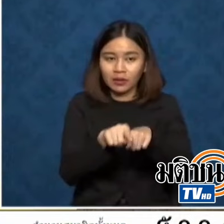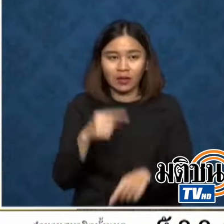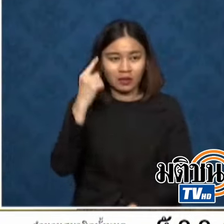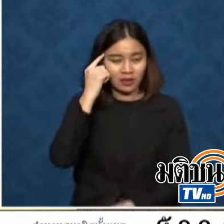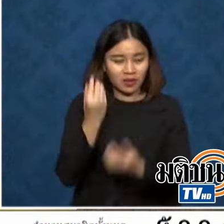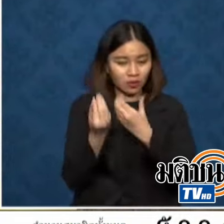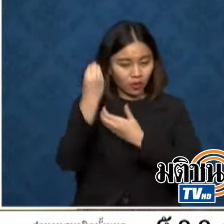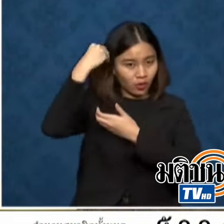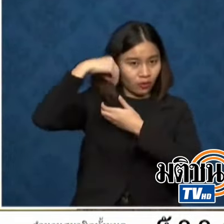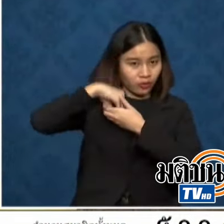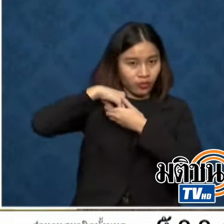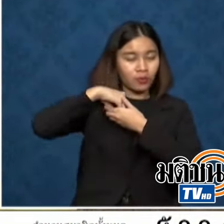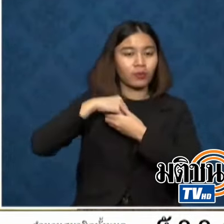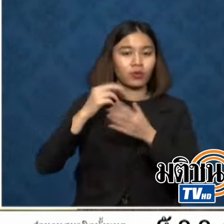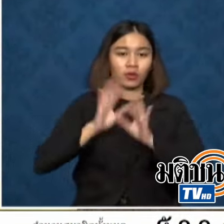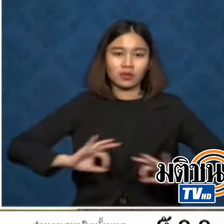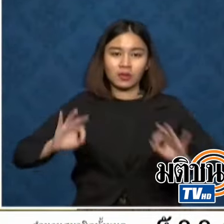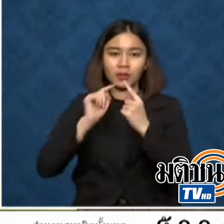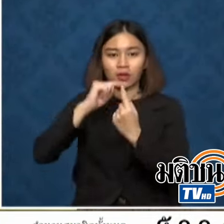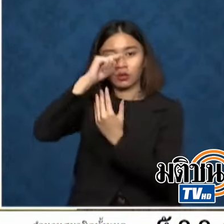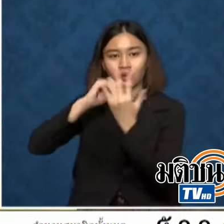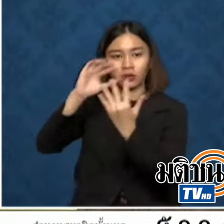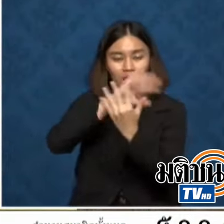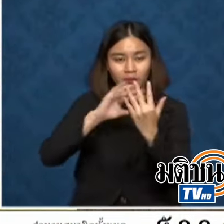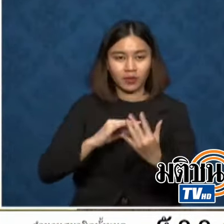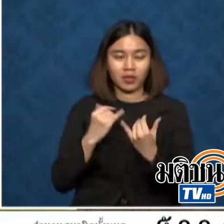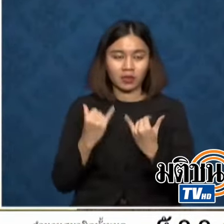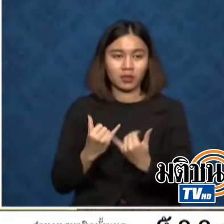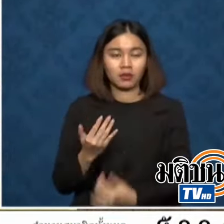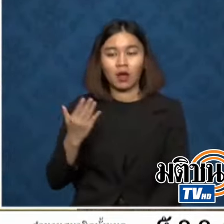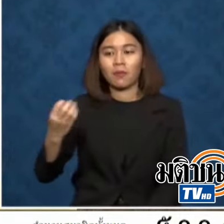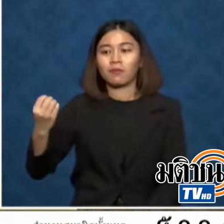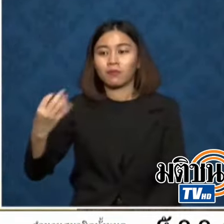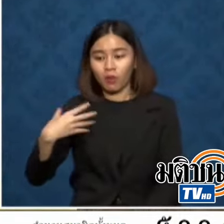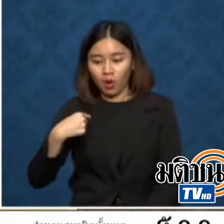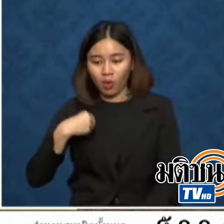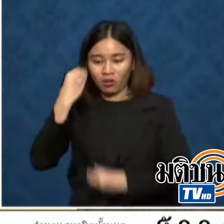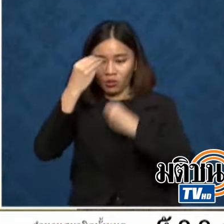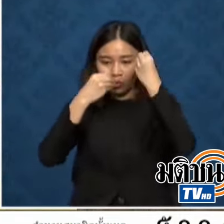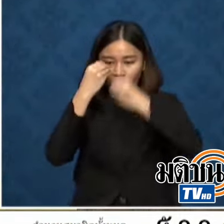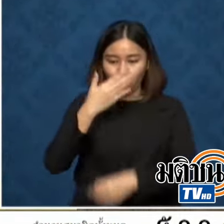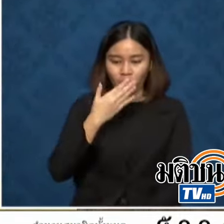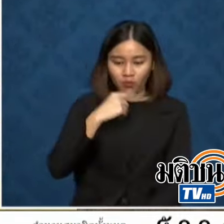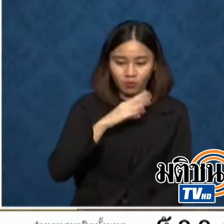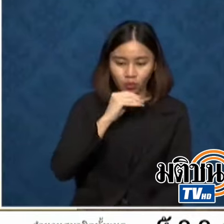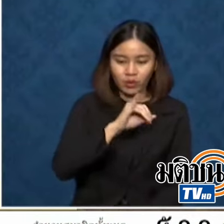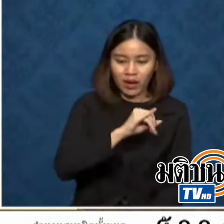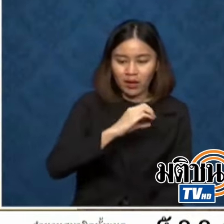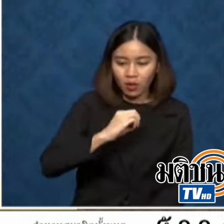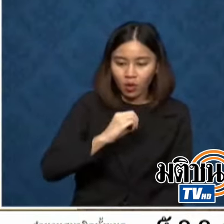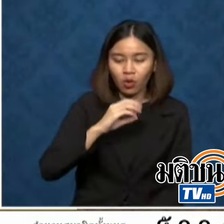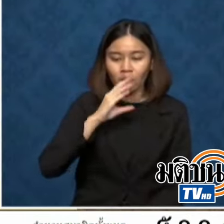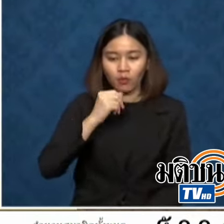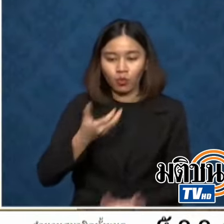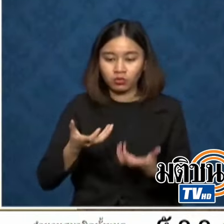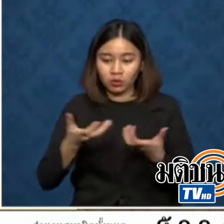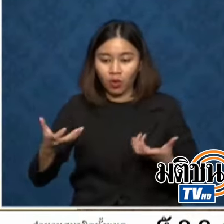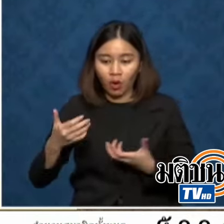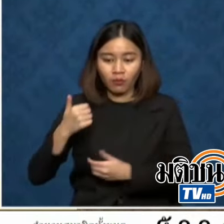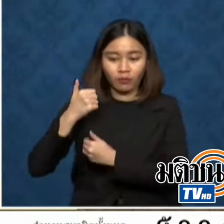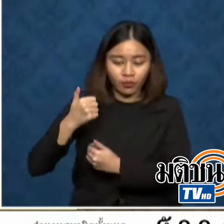คิดอยู่ในหัวแล้วก็คิดว่ามันเป็นความจำเป็นของประเทศนี้ท่านก็บอกว่าท่านงงว่าผมพูดเรื่องเดิม ioบ้างพูดเรื่องเกี่ยวกับอาวุธ